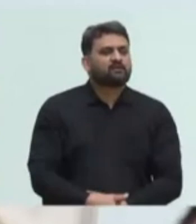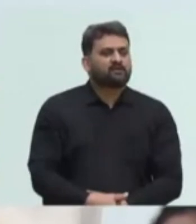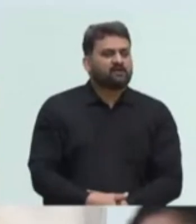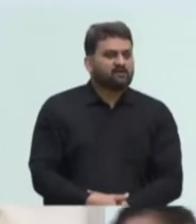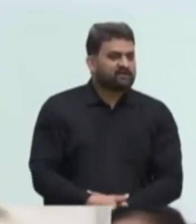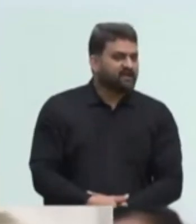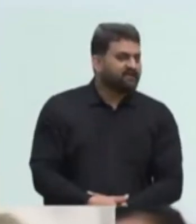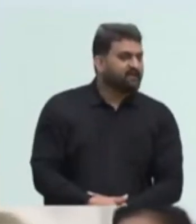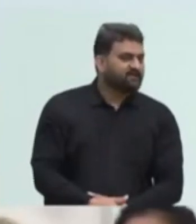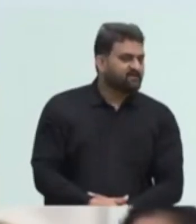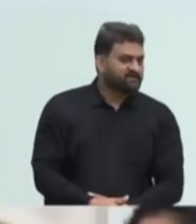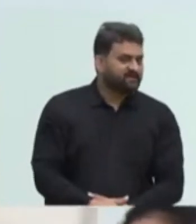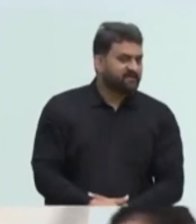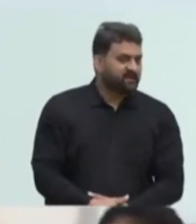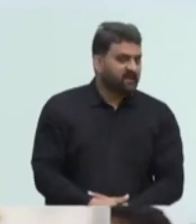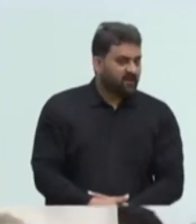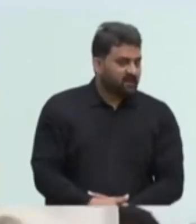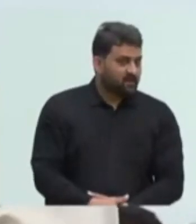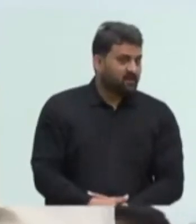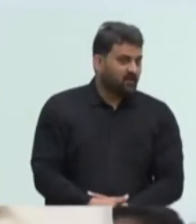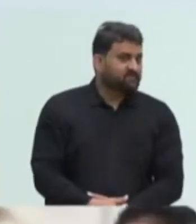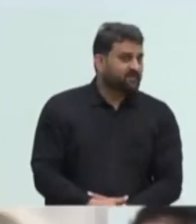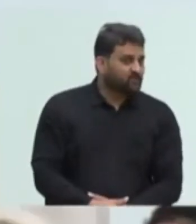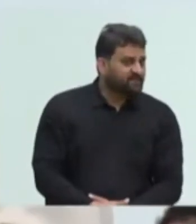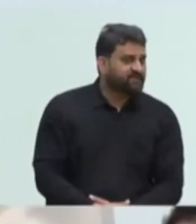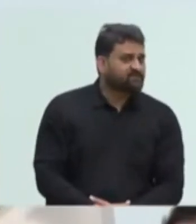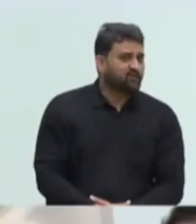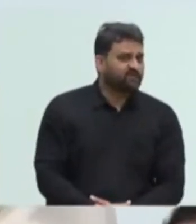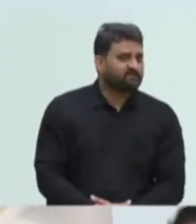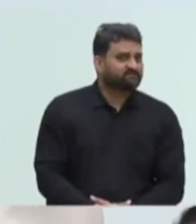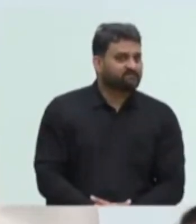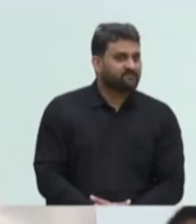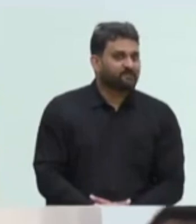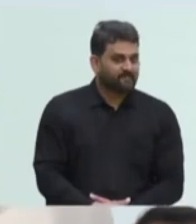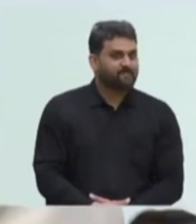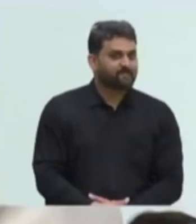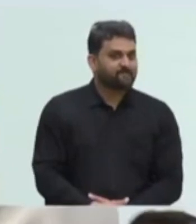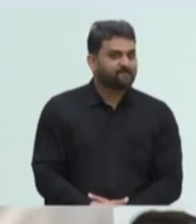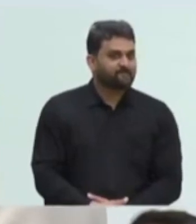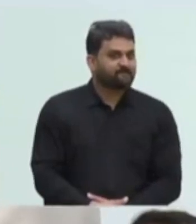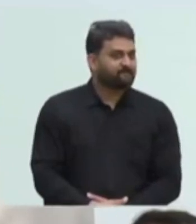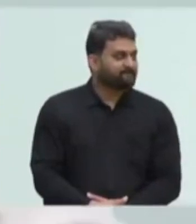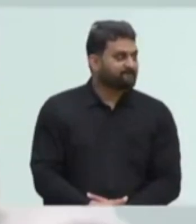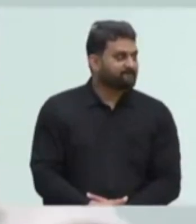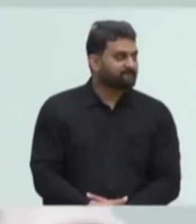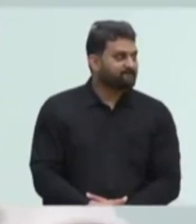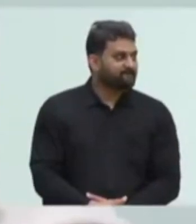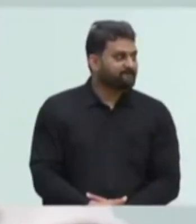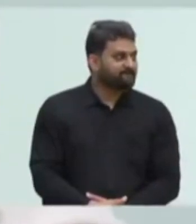हैं कि मेडिकल के अनुसार पुलिस के चुनाव में है